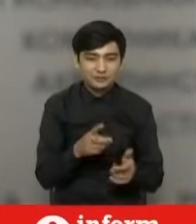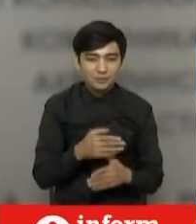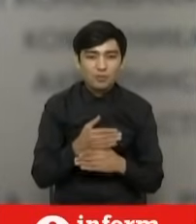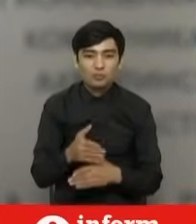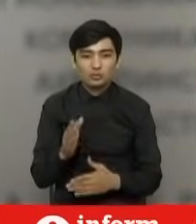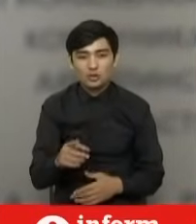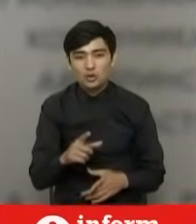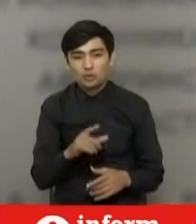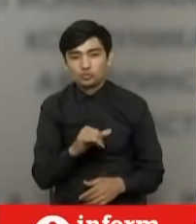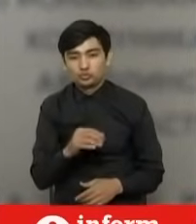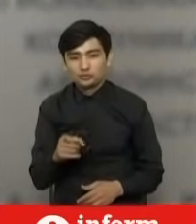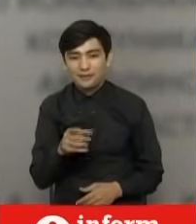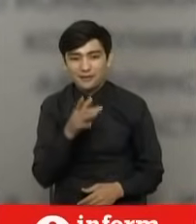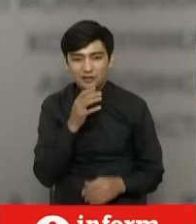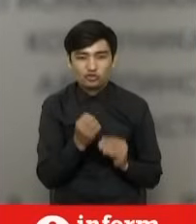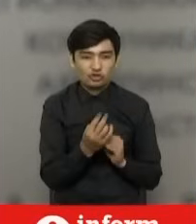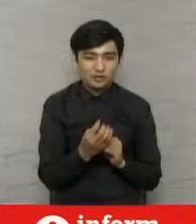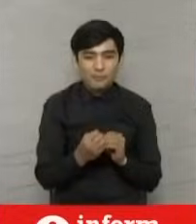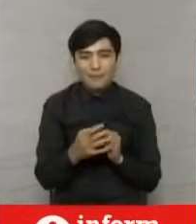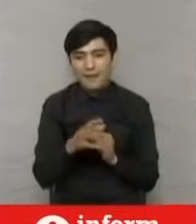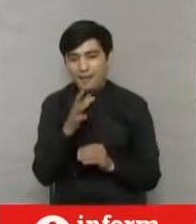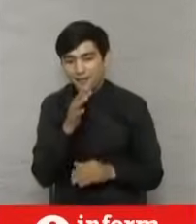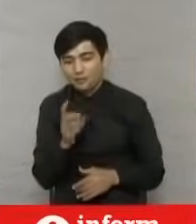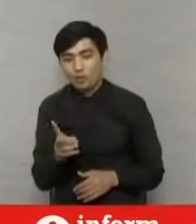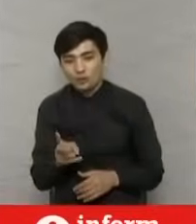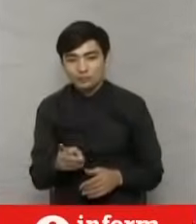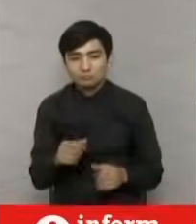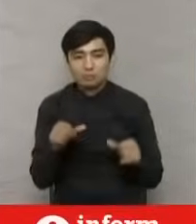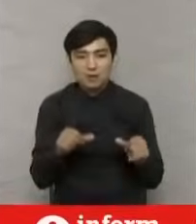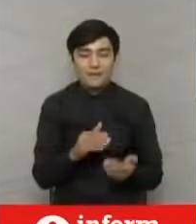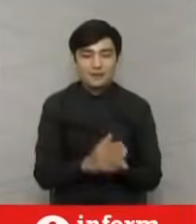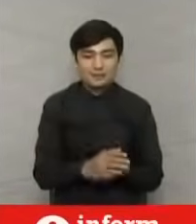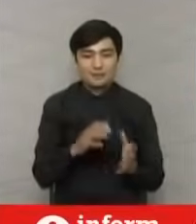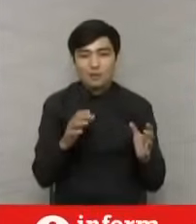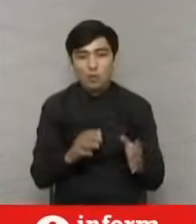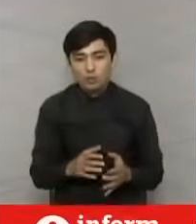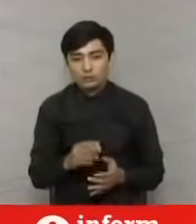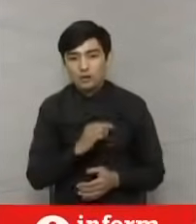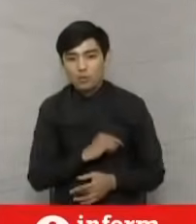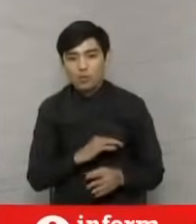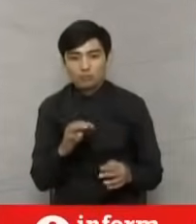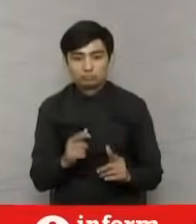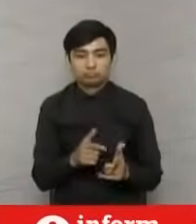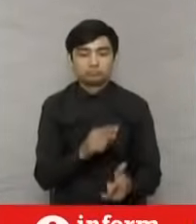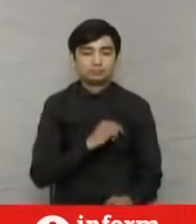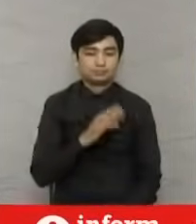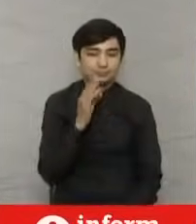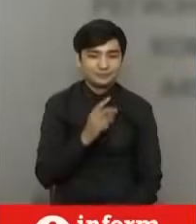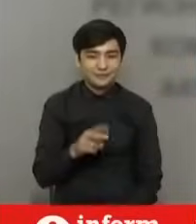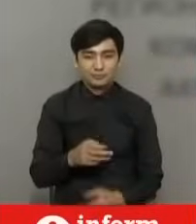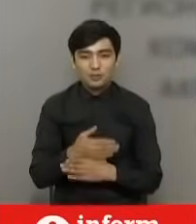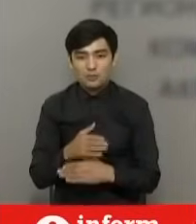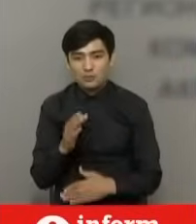которые достигли уже этого возраста, 14-15 лет, имеют право, согласно трудовому законодательству, трудоустраиваться. И наша